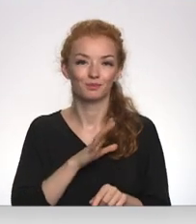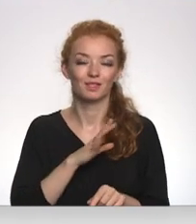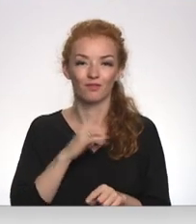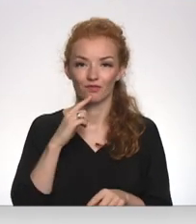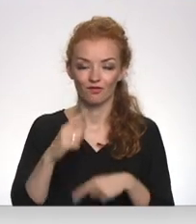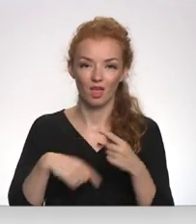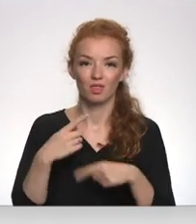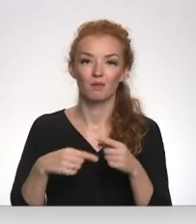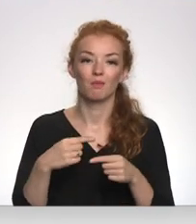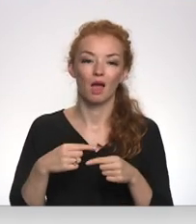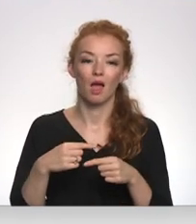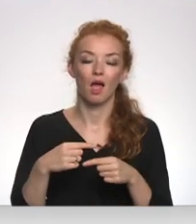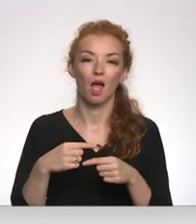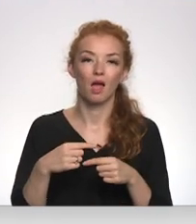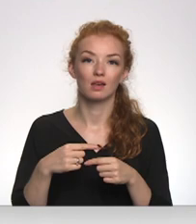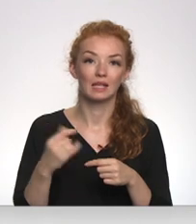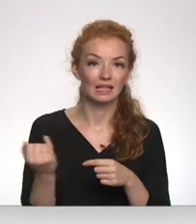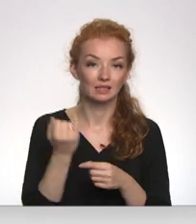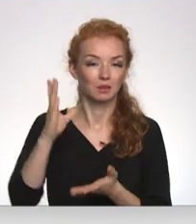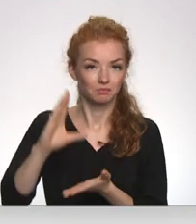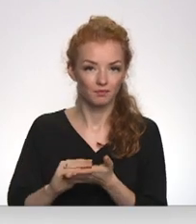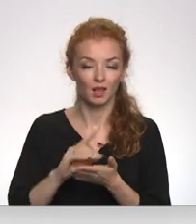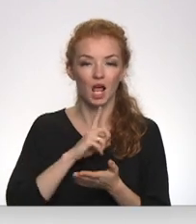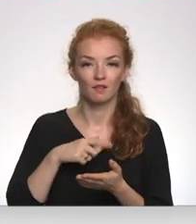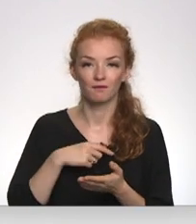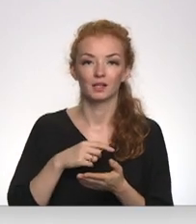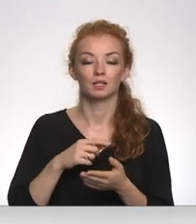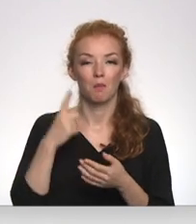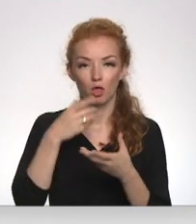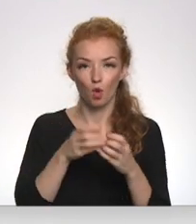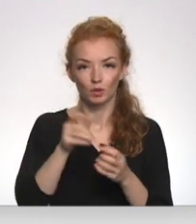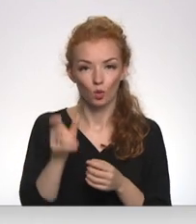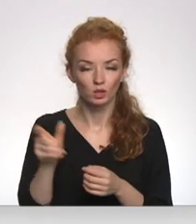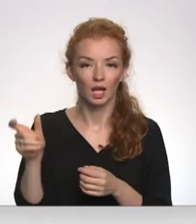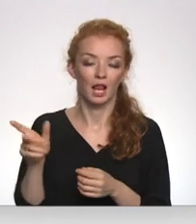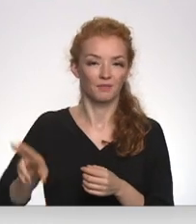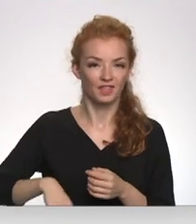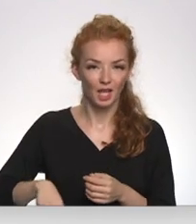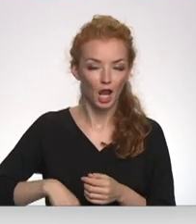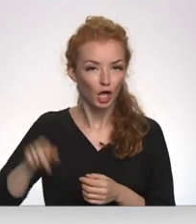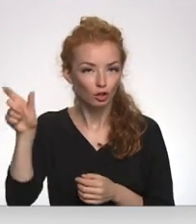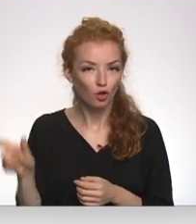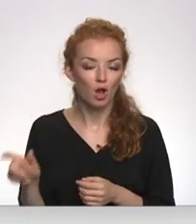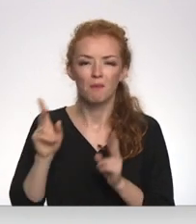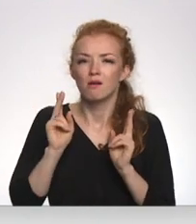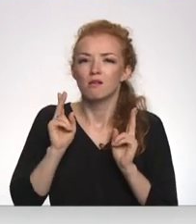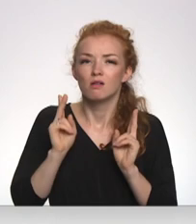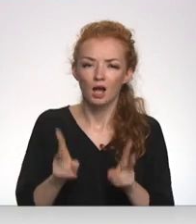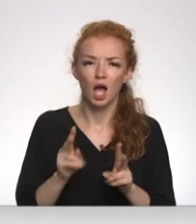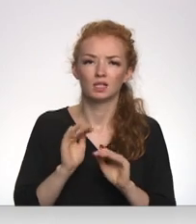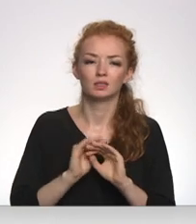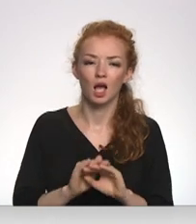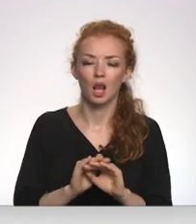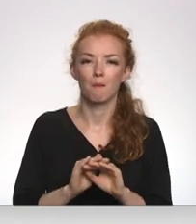vienmēr izaicinājums Latvijas bankas padomes locekļiem un Latvijas valdes direktoriem, kā ieturēt kaut kādu